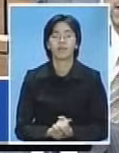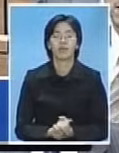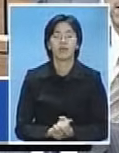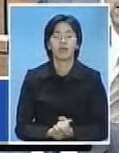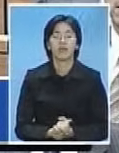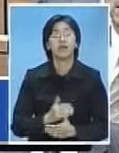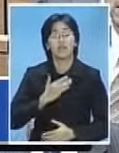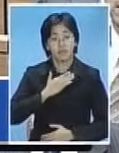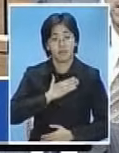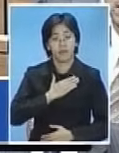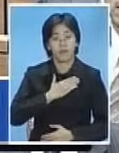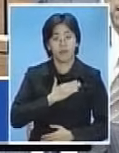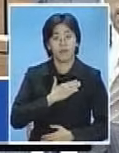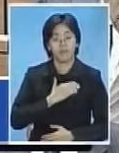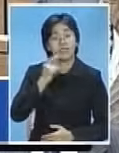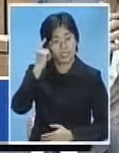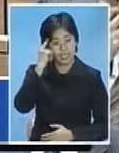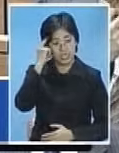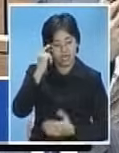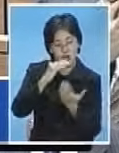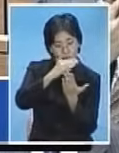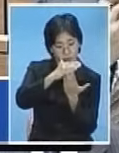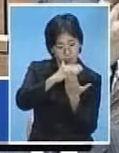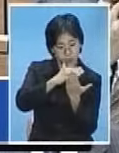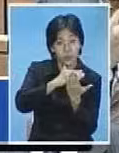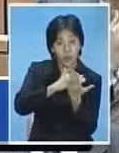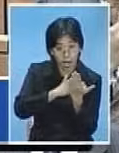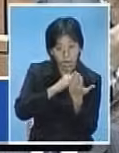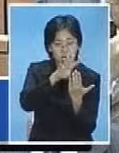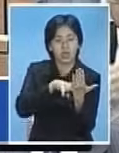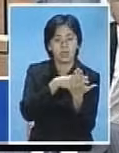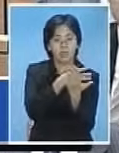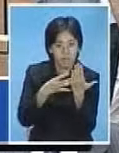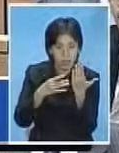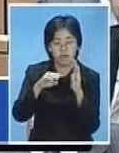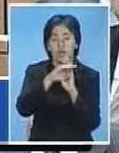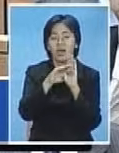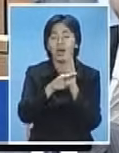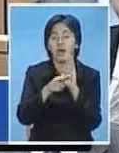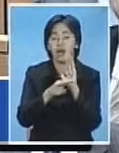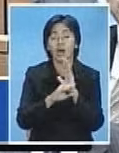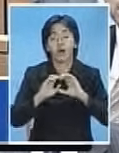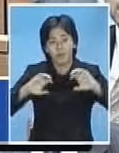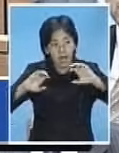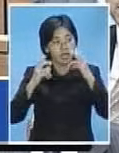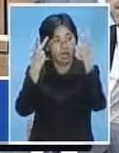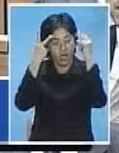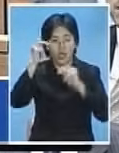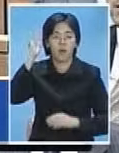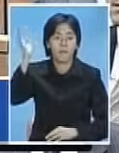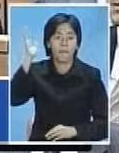อย่างน้อยอารัมภบทของนโยบายที่นายกรัฐมนตรีแถลงไว้เมื่อว